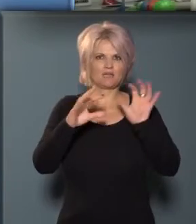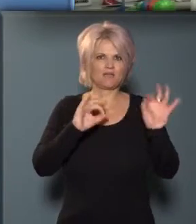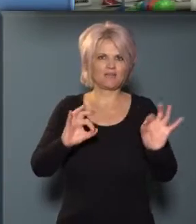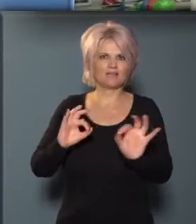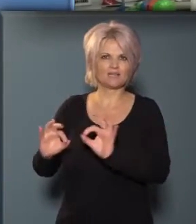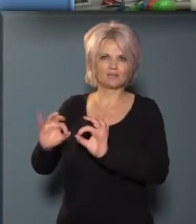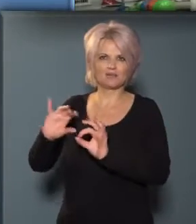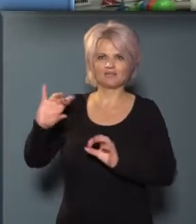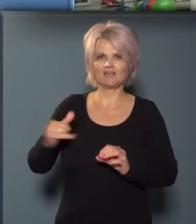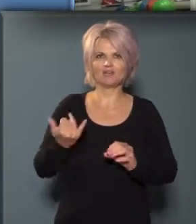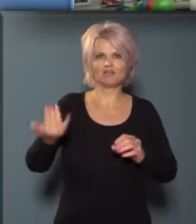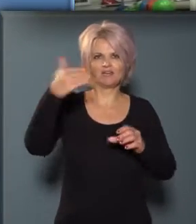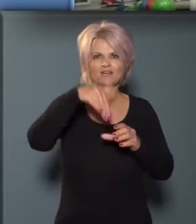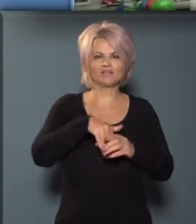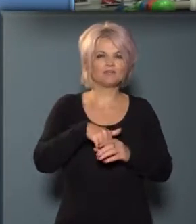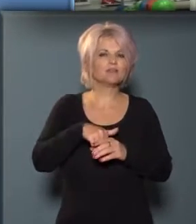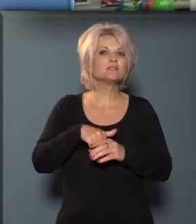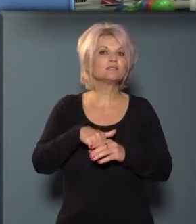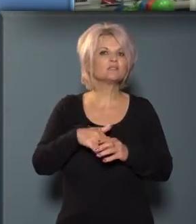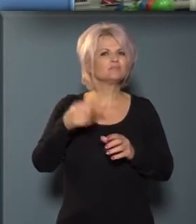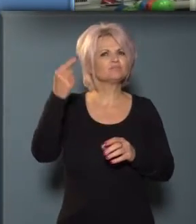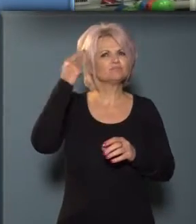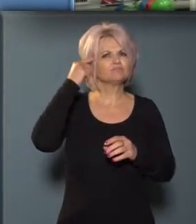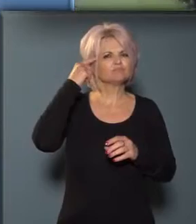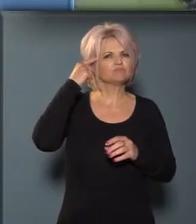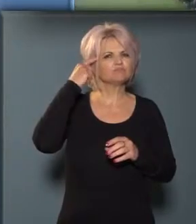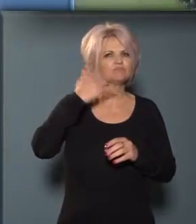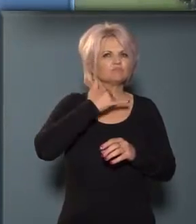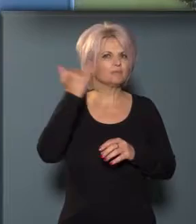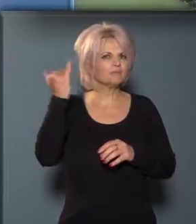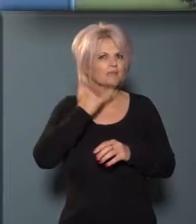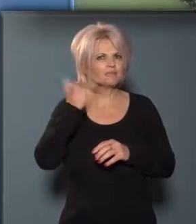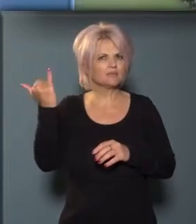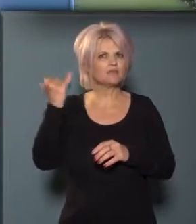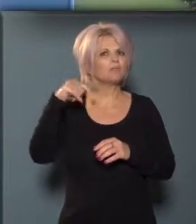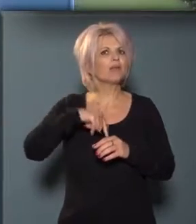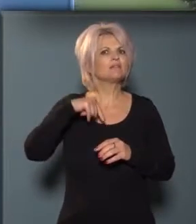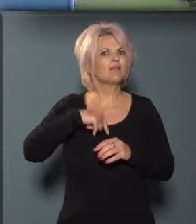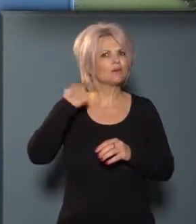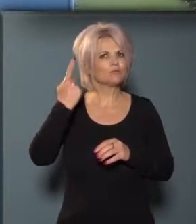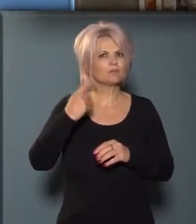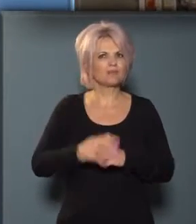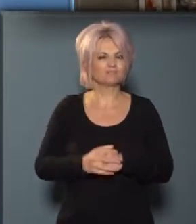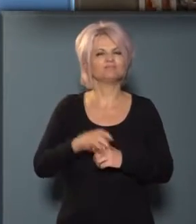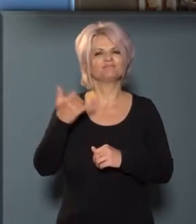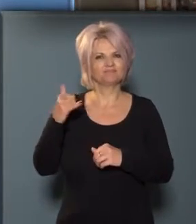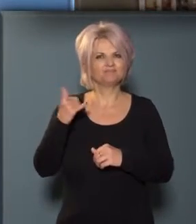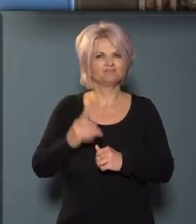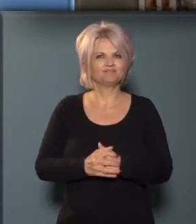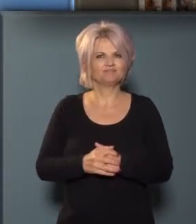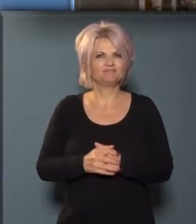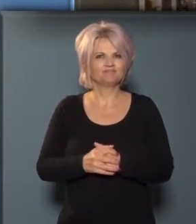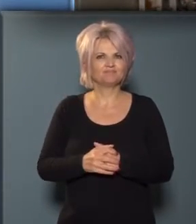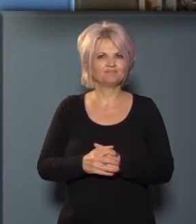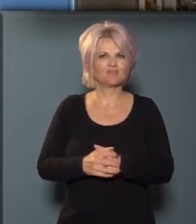rendezvényeket és részt vesz, mocorog önben mindegyik korábban választott hivatása vajon? Igen, hogyne. Amikor